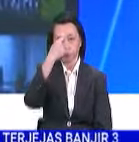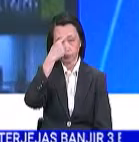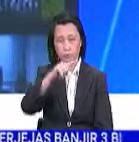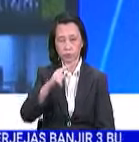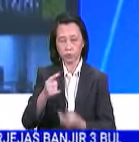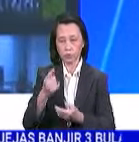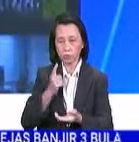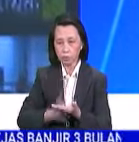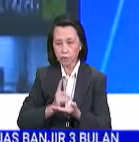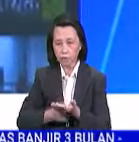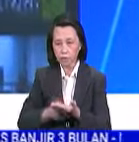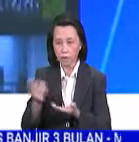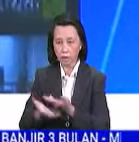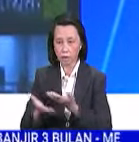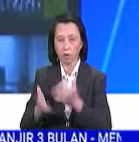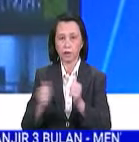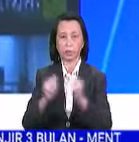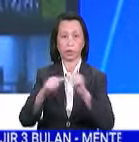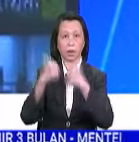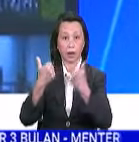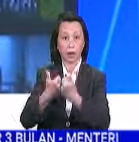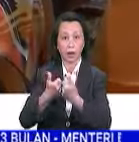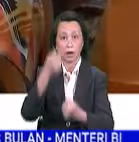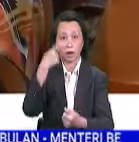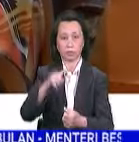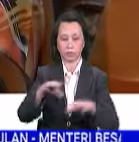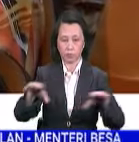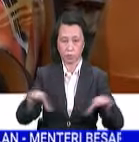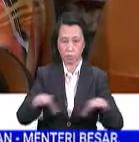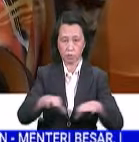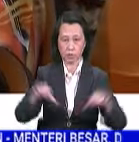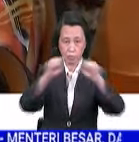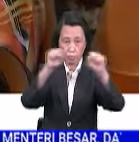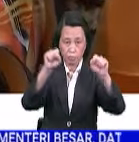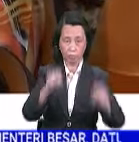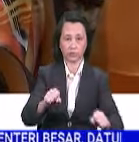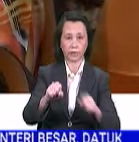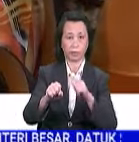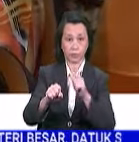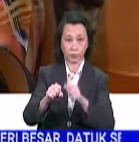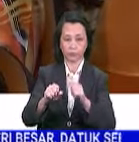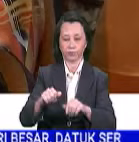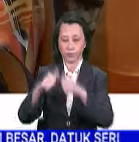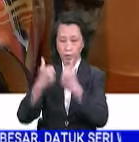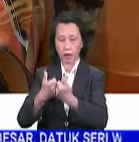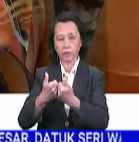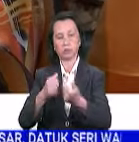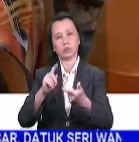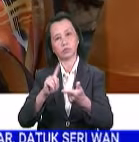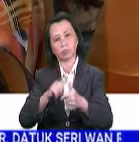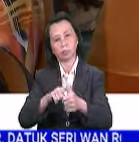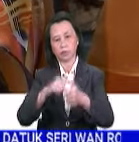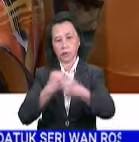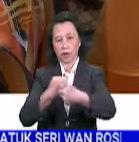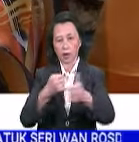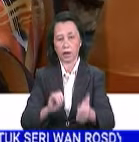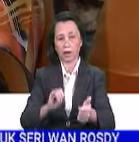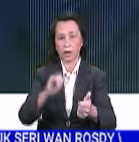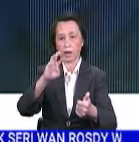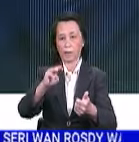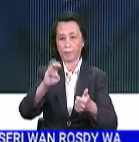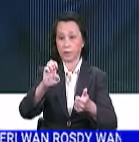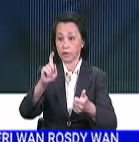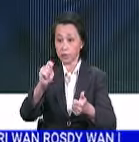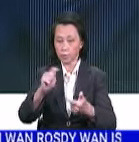untuk berbincang dengan agensi berkaitan bagi pelaksanaan sistem tersebut. Agensi terlibat adalah Jabatan